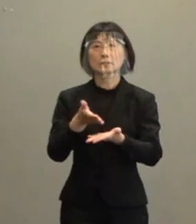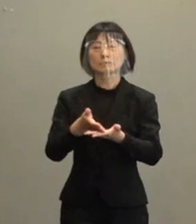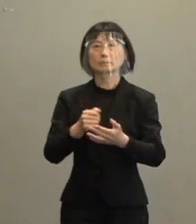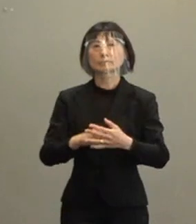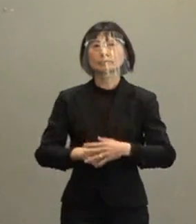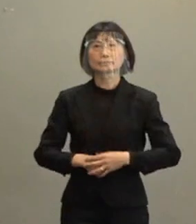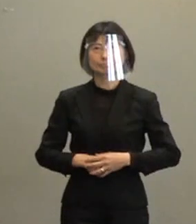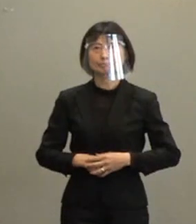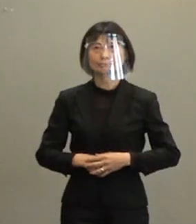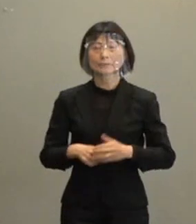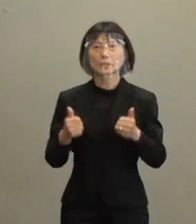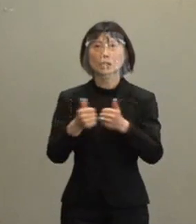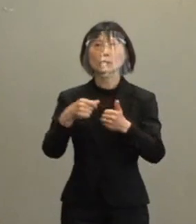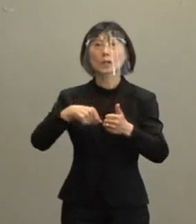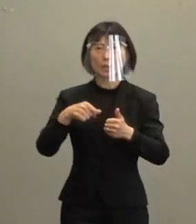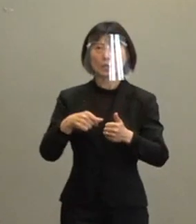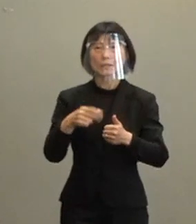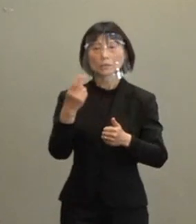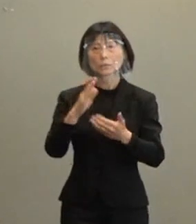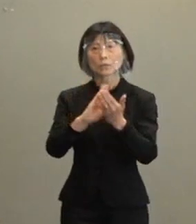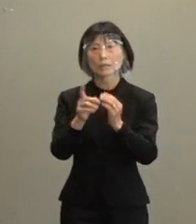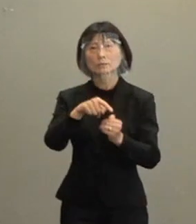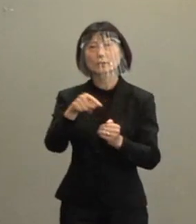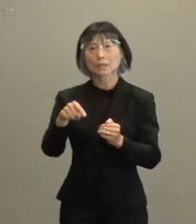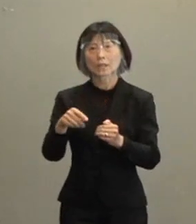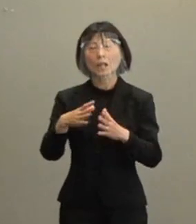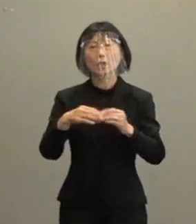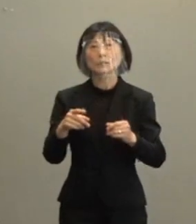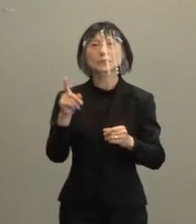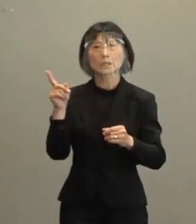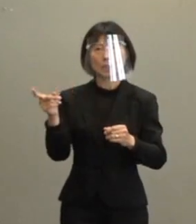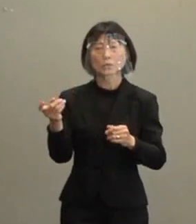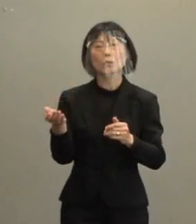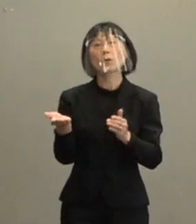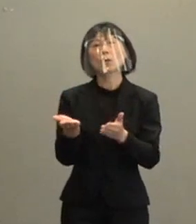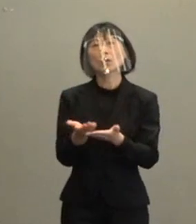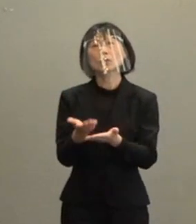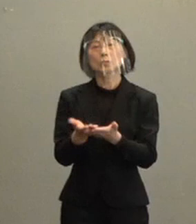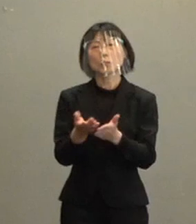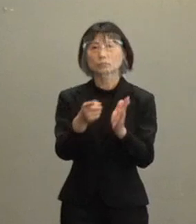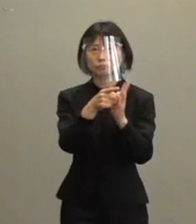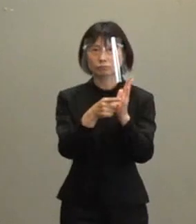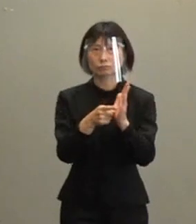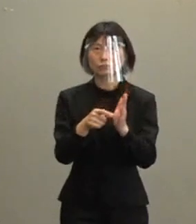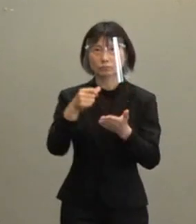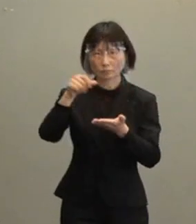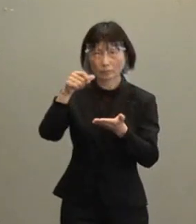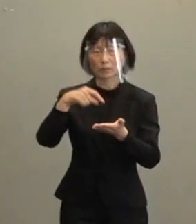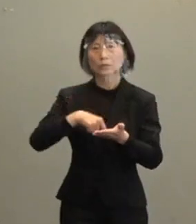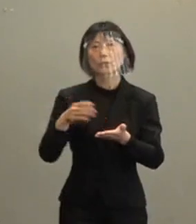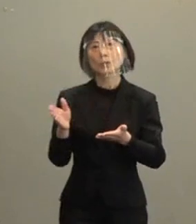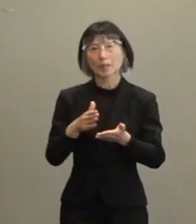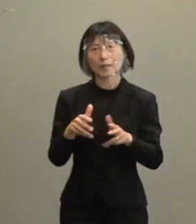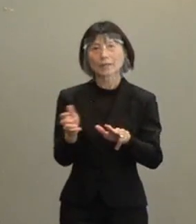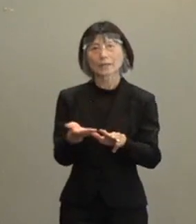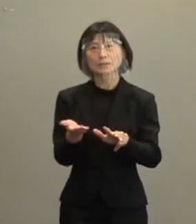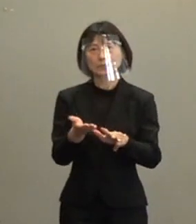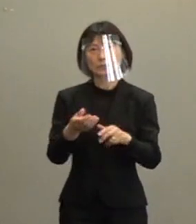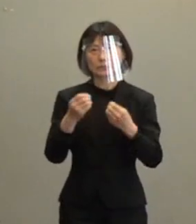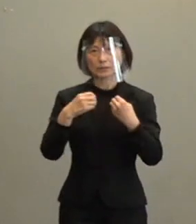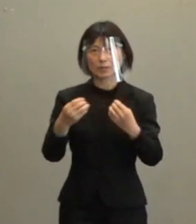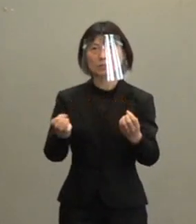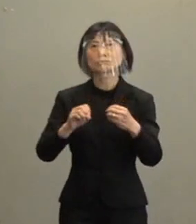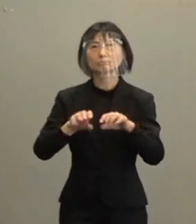。会議では各都県から国への要望事項が提案をされ、本県からは家畜伝染病にか